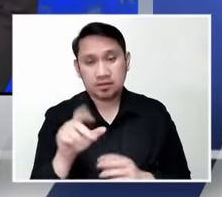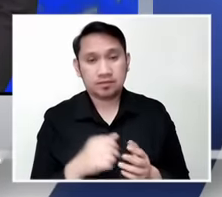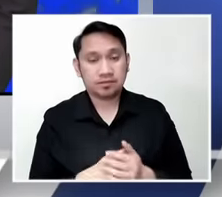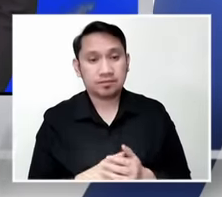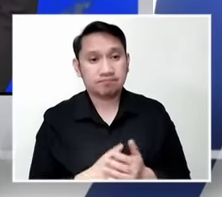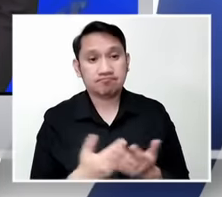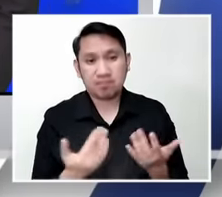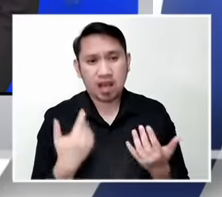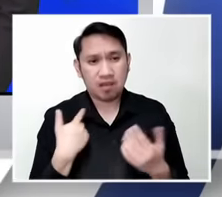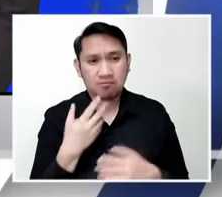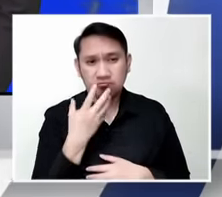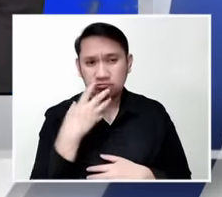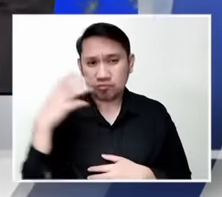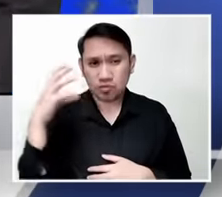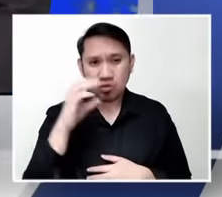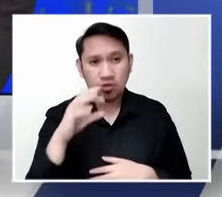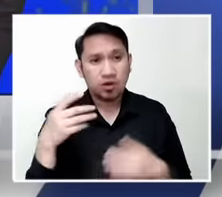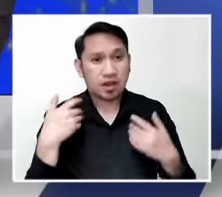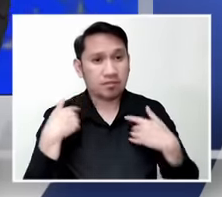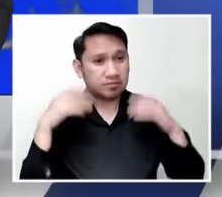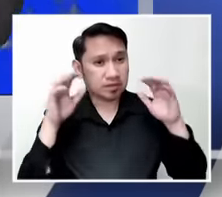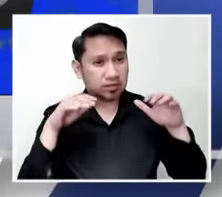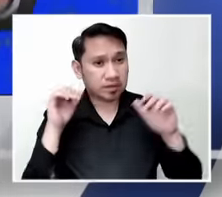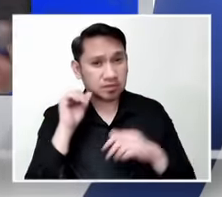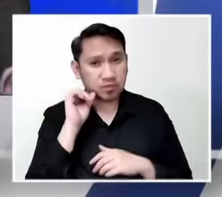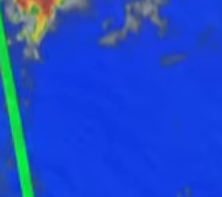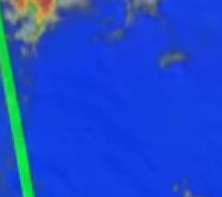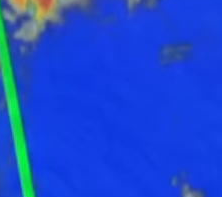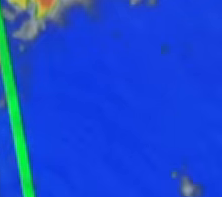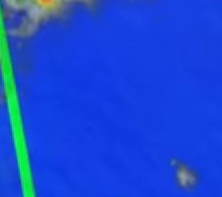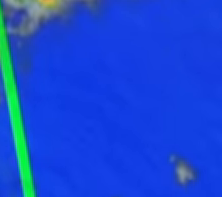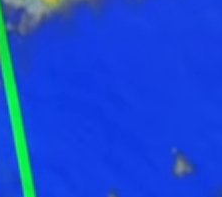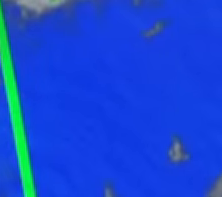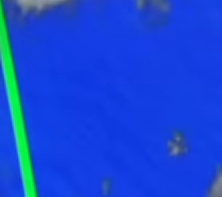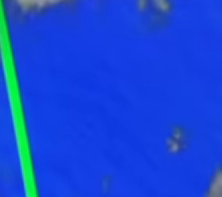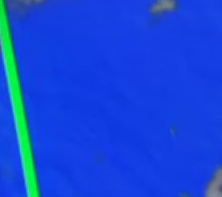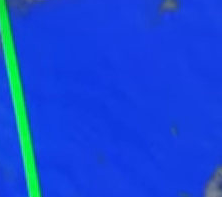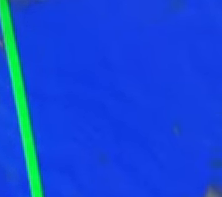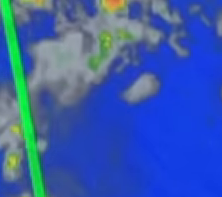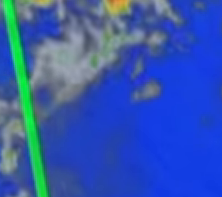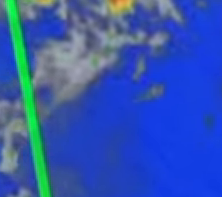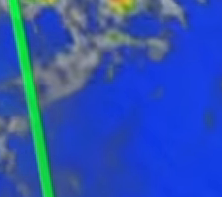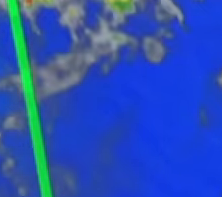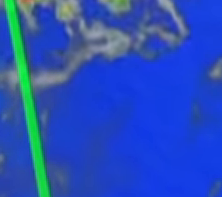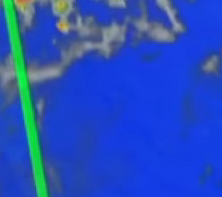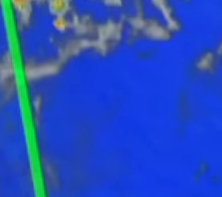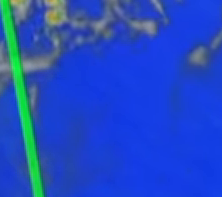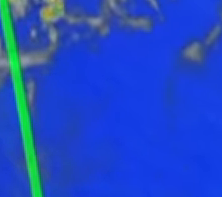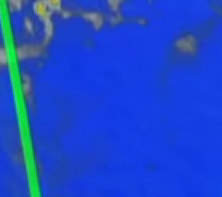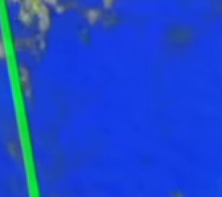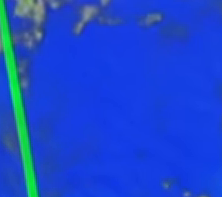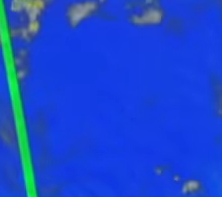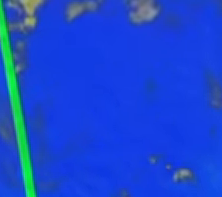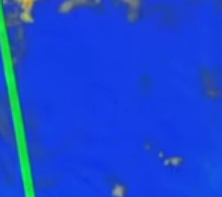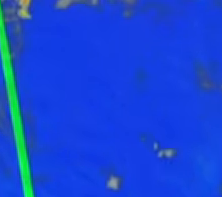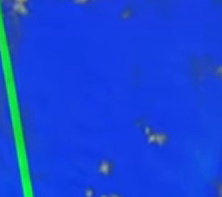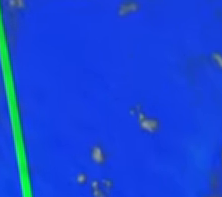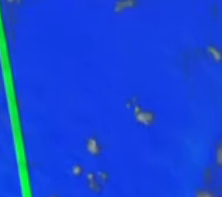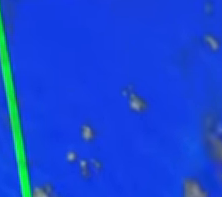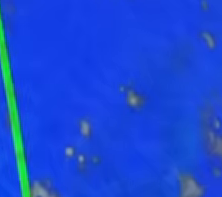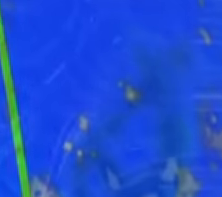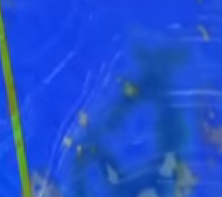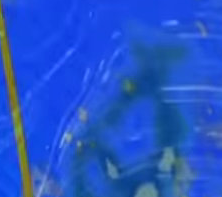ba o uulan bukas? Henry, mainit at maalinsangan sa malaking bahagi ng bansa at kaunting ulan